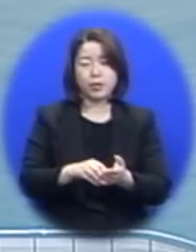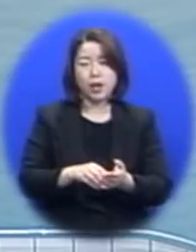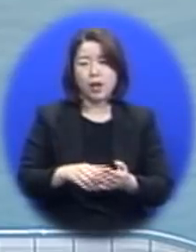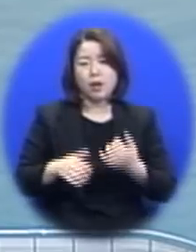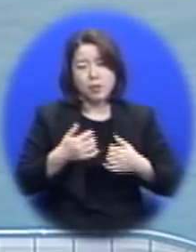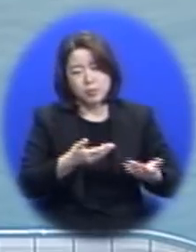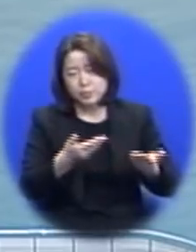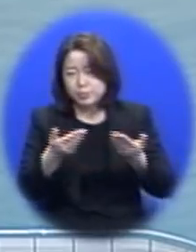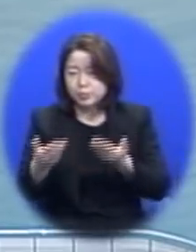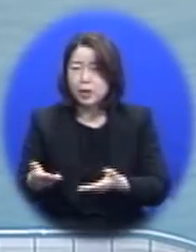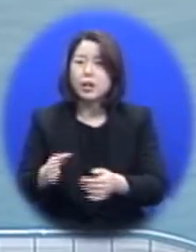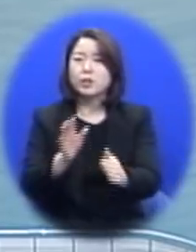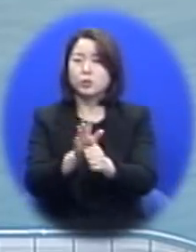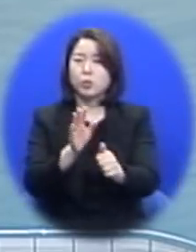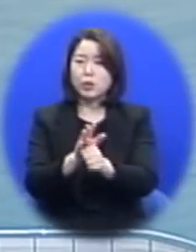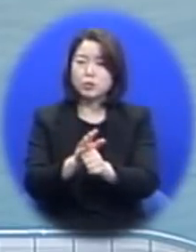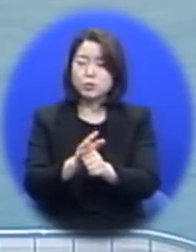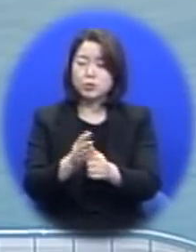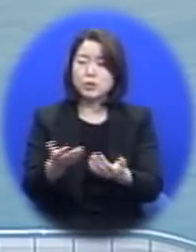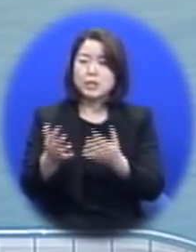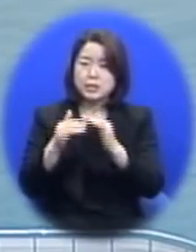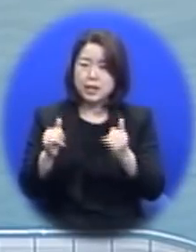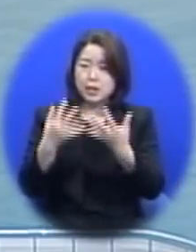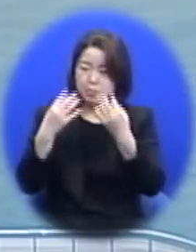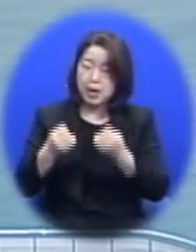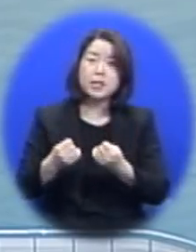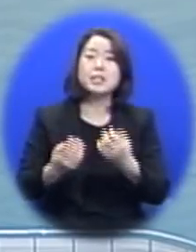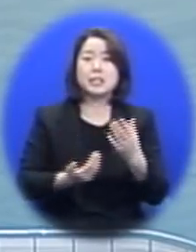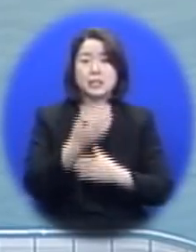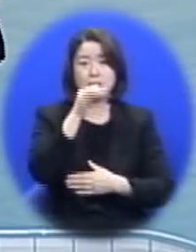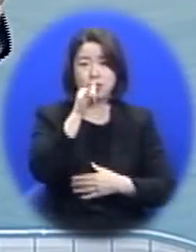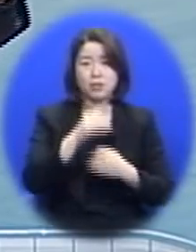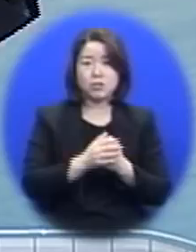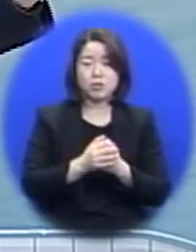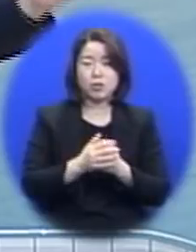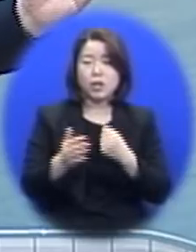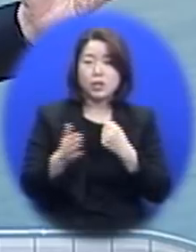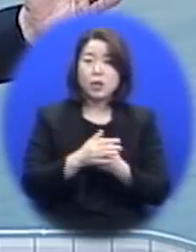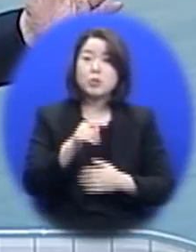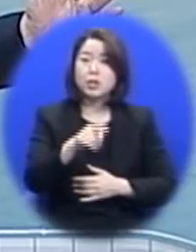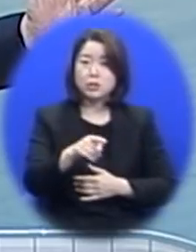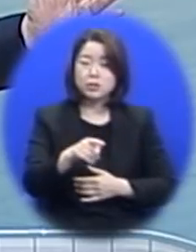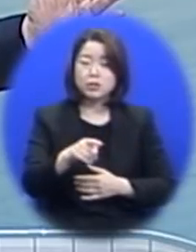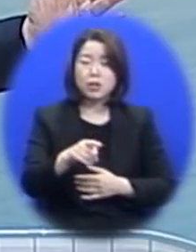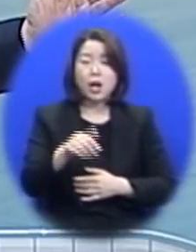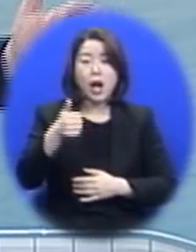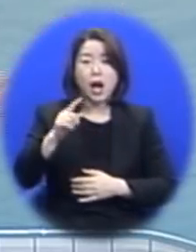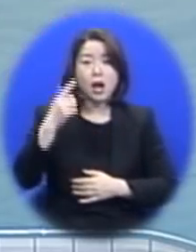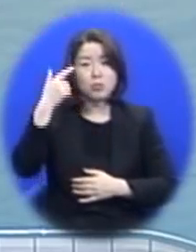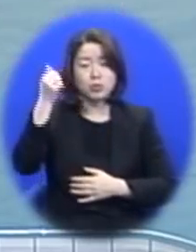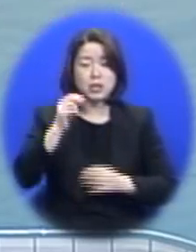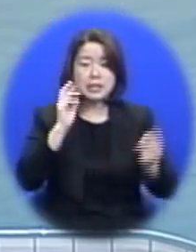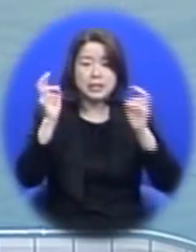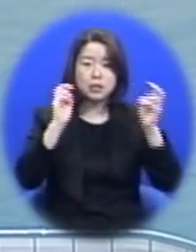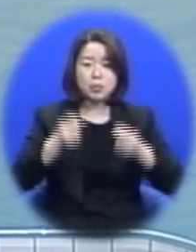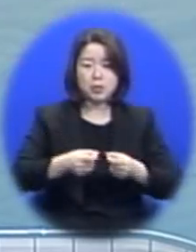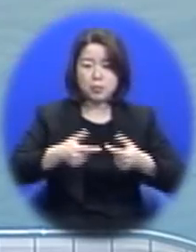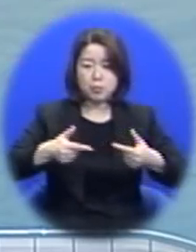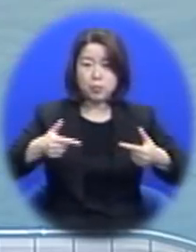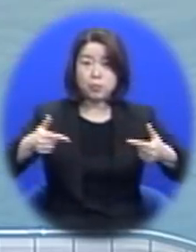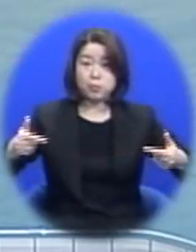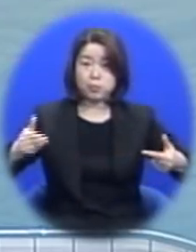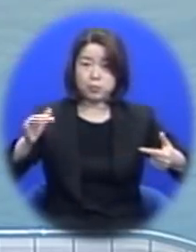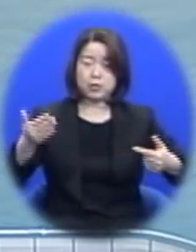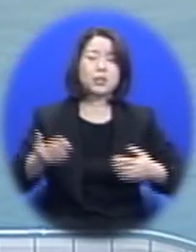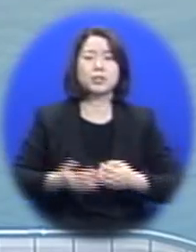베풀고 도와주는 이들이 많이 있었어요. 그래서 그분의 기업이 그렇게 커질 수도 있게 됐고요.